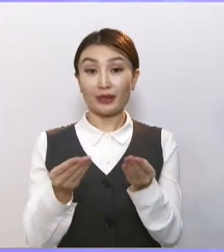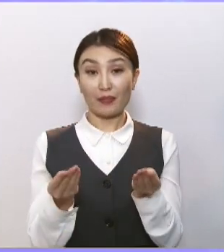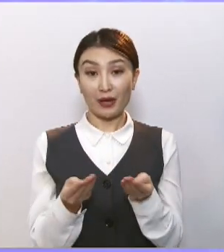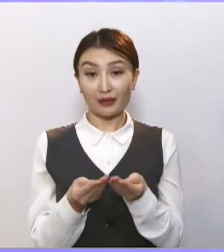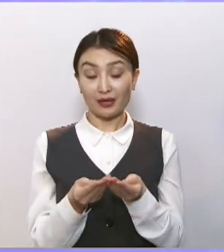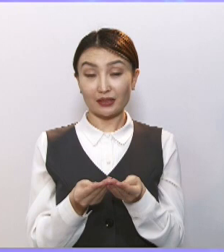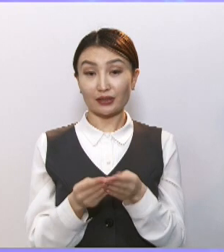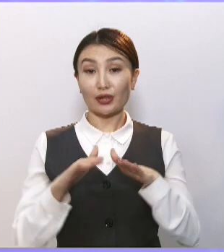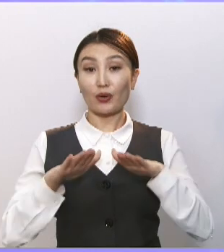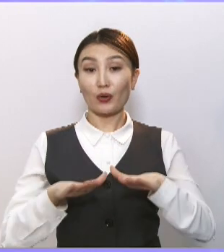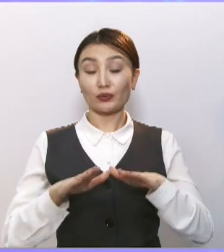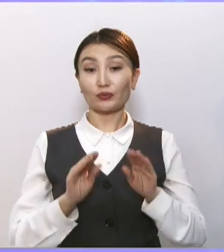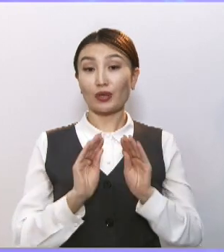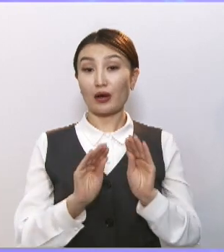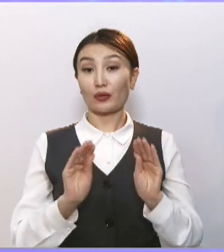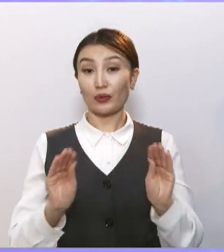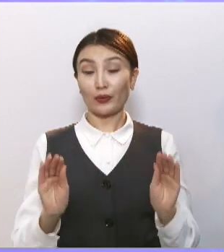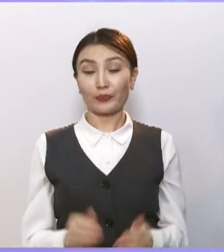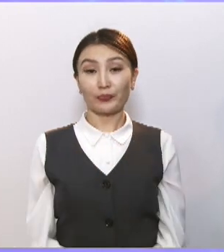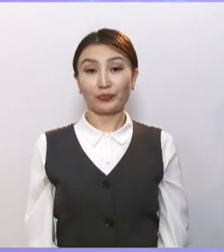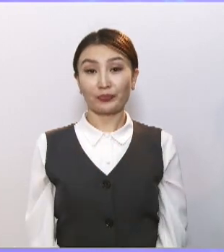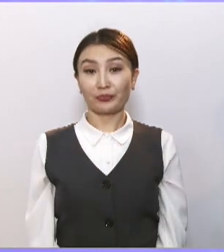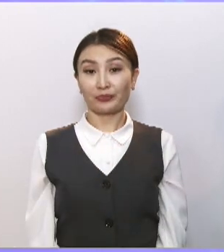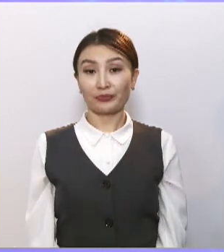Табактарды ордуна коем.